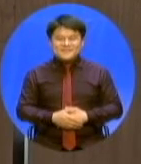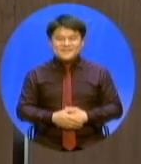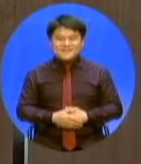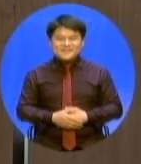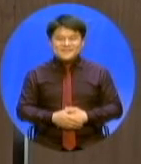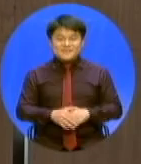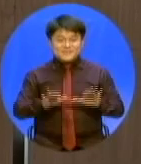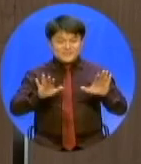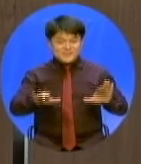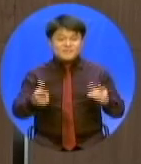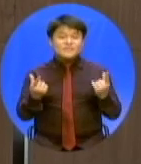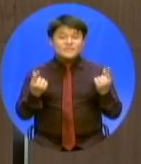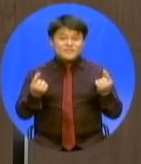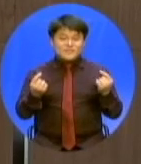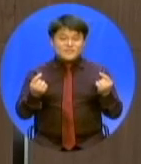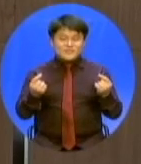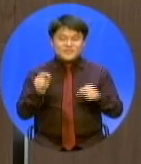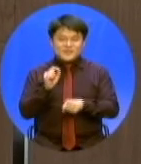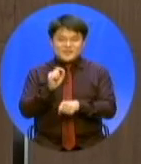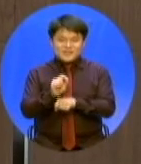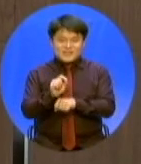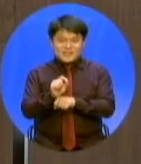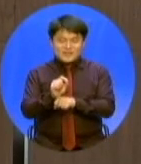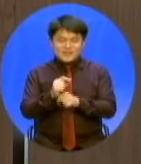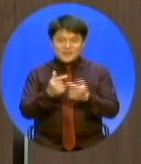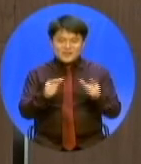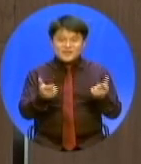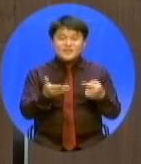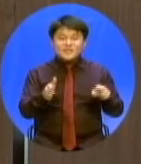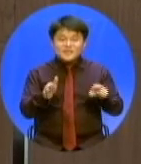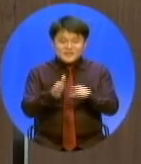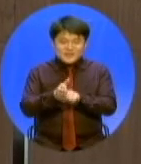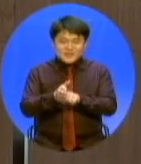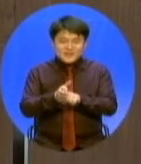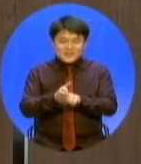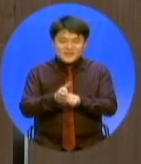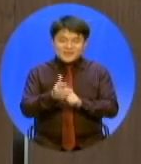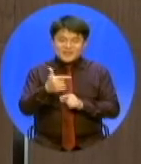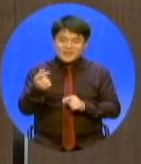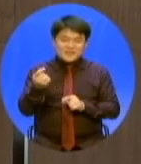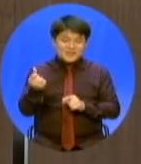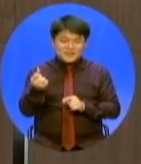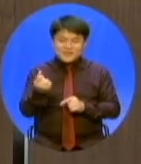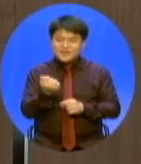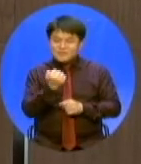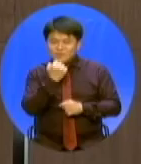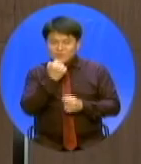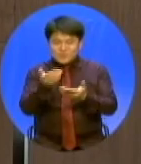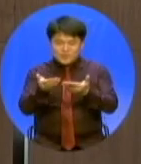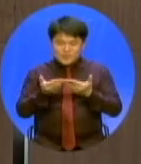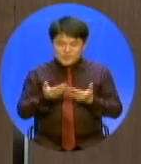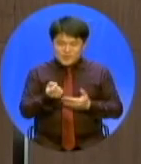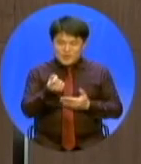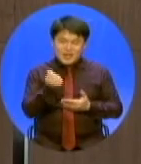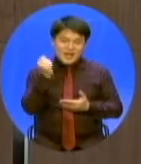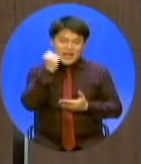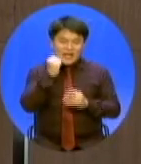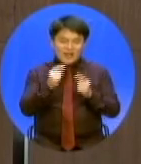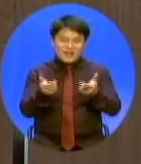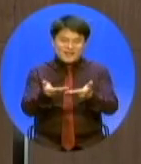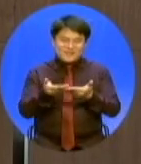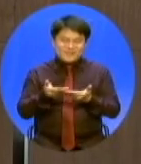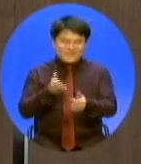뭐 지금처럼 쭉 저희 직원들을 위해서 뭐 크던 작던 소소한 웃음거리와 작은 간식거리